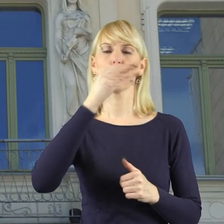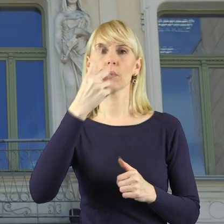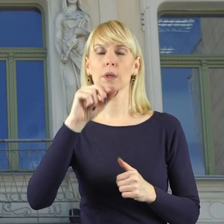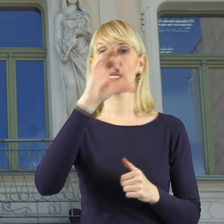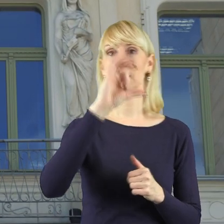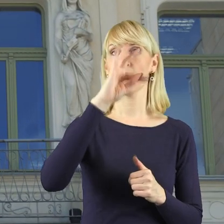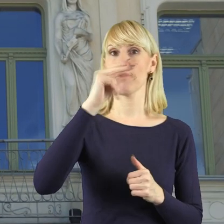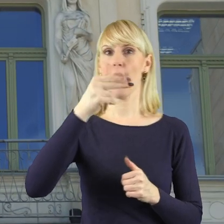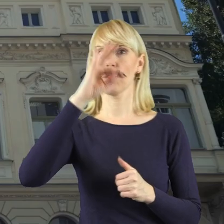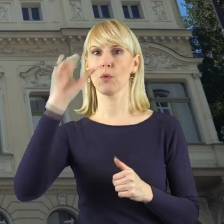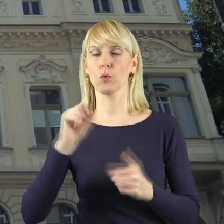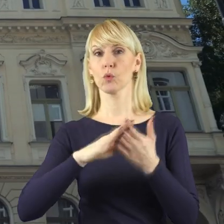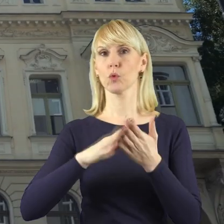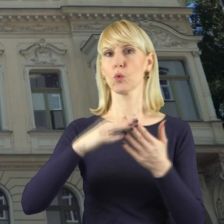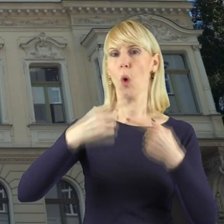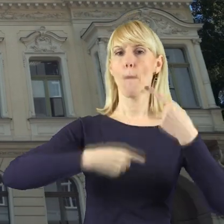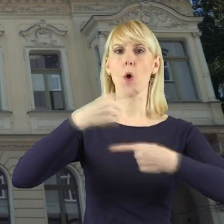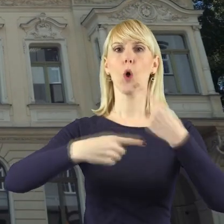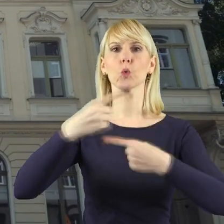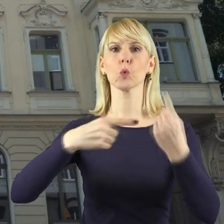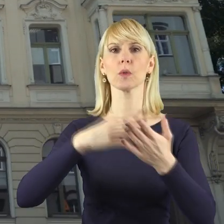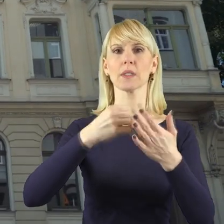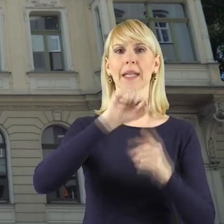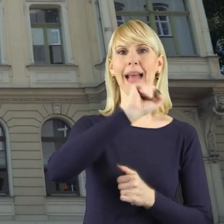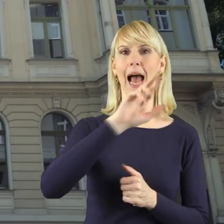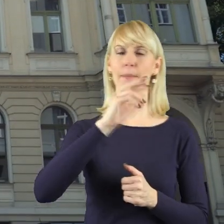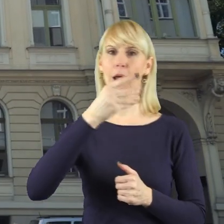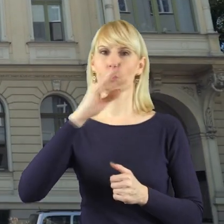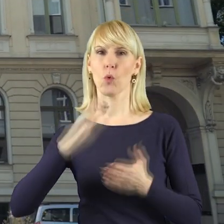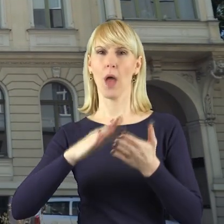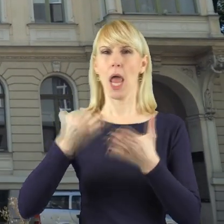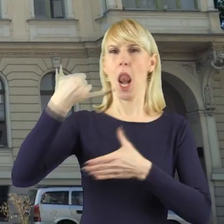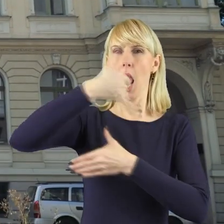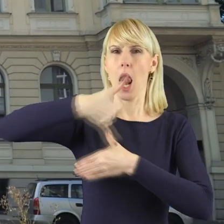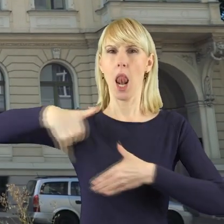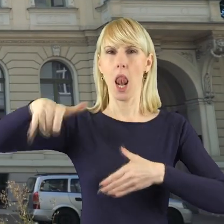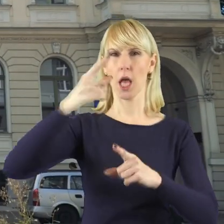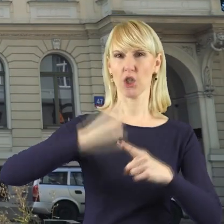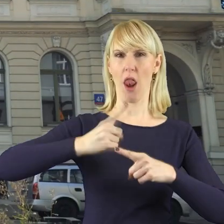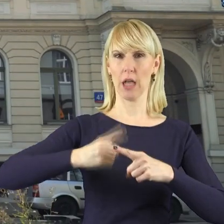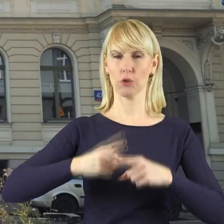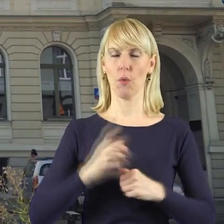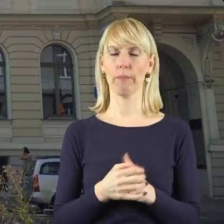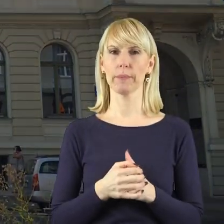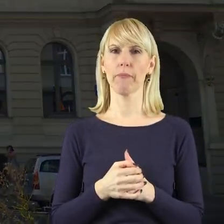Stefanusa, łódzkiego producenta armatury i właściciela odlewni żelaza.